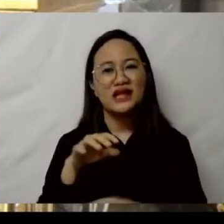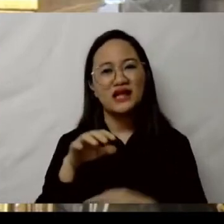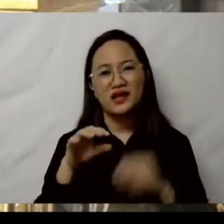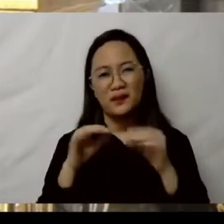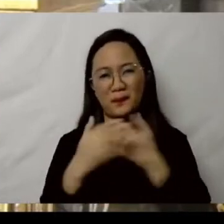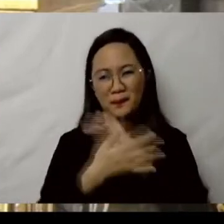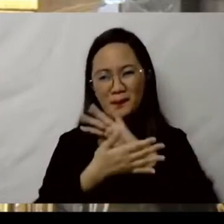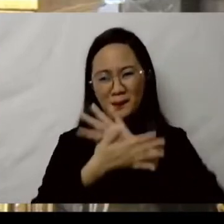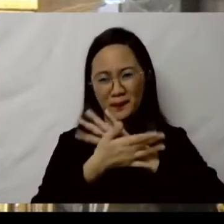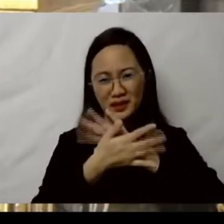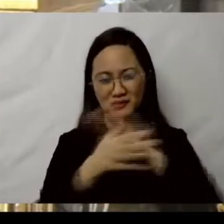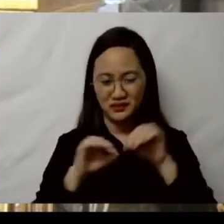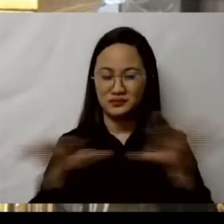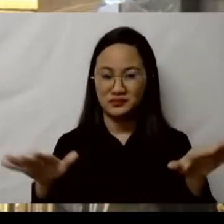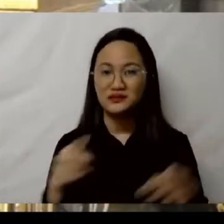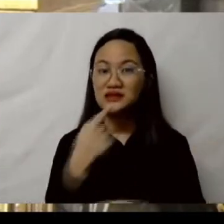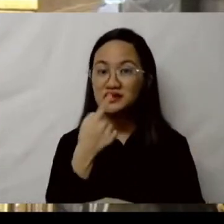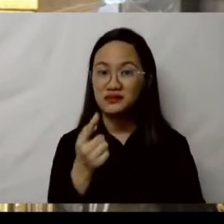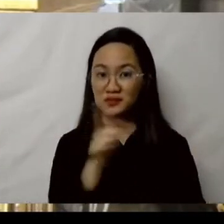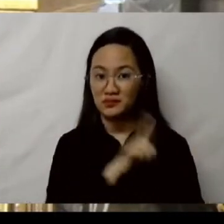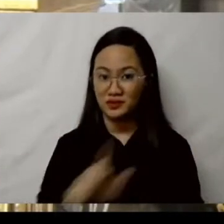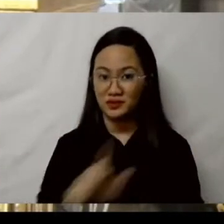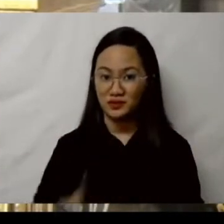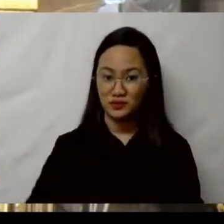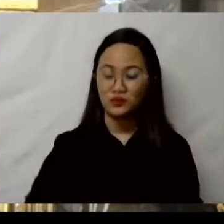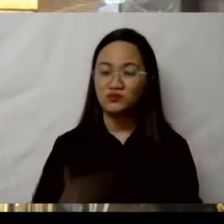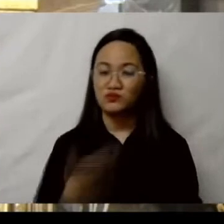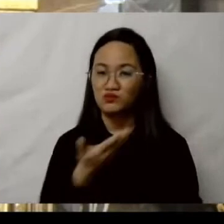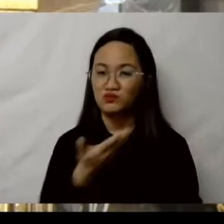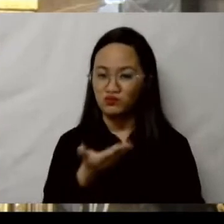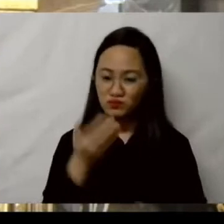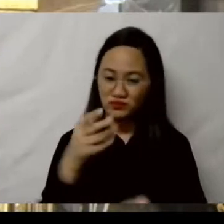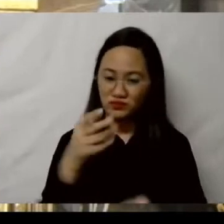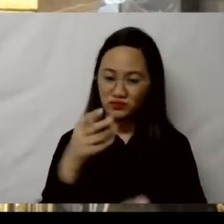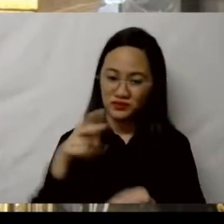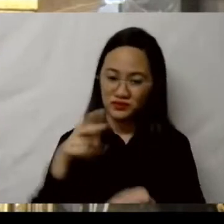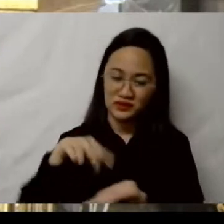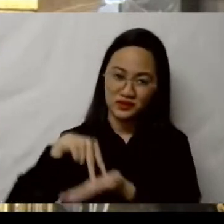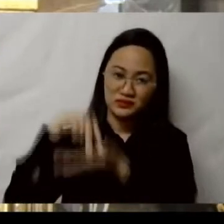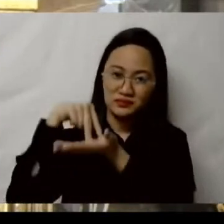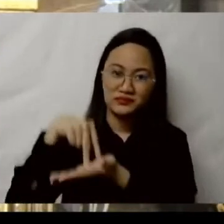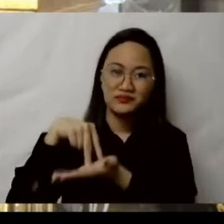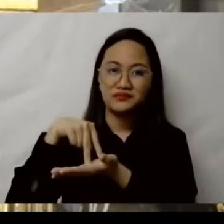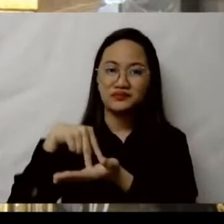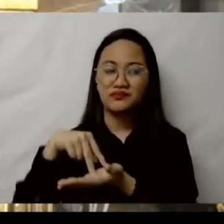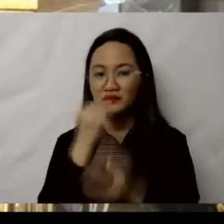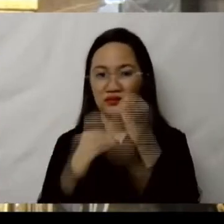at kumain. Sapagkat mahaba-haba pa ang lalakbayin mo.